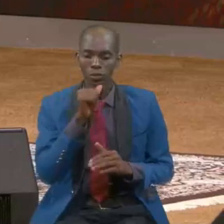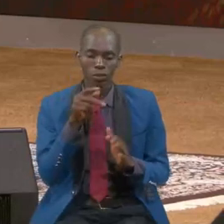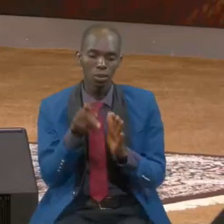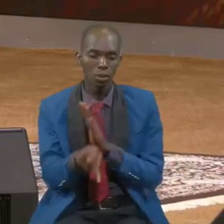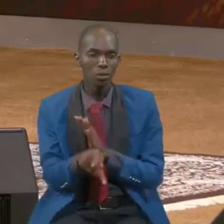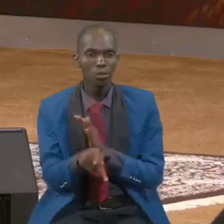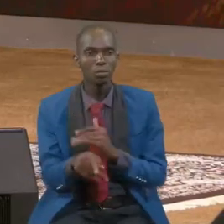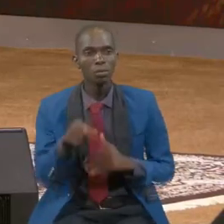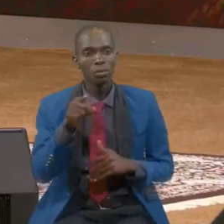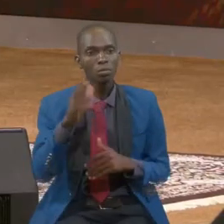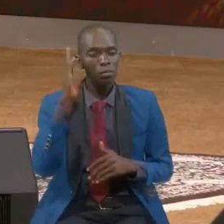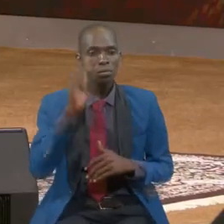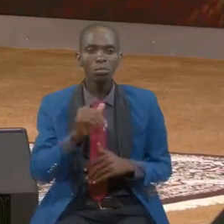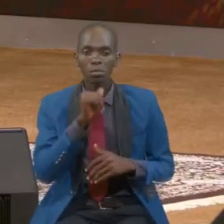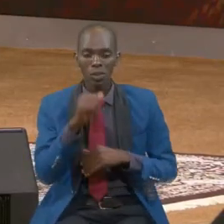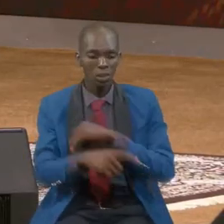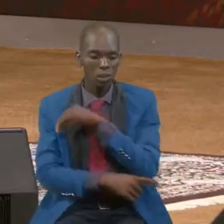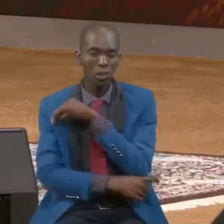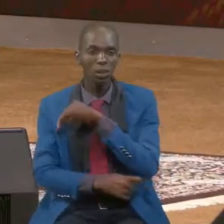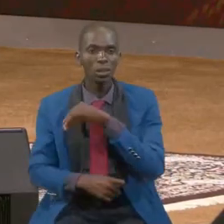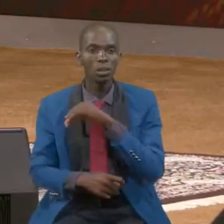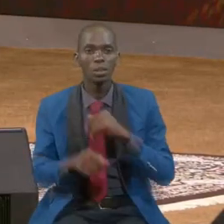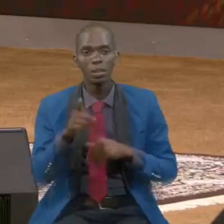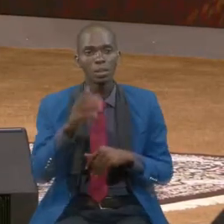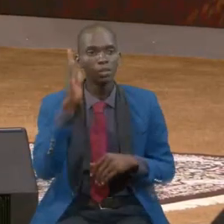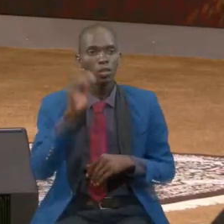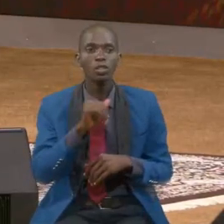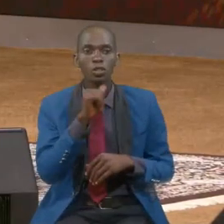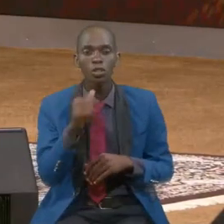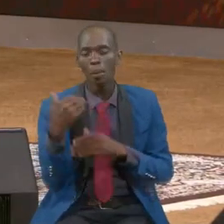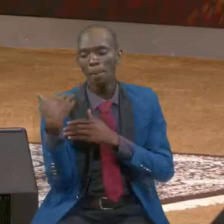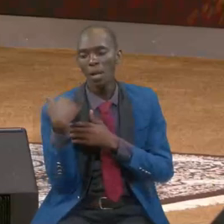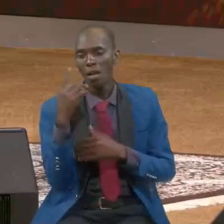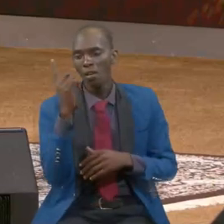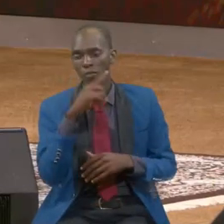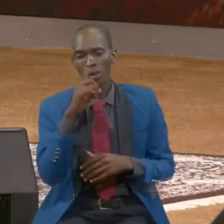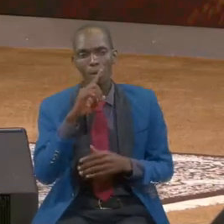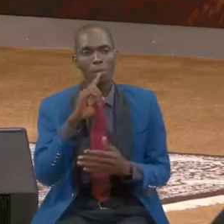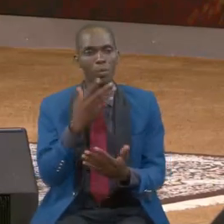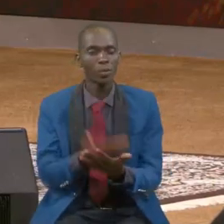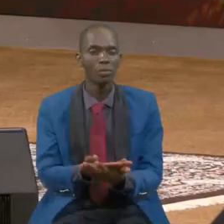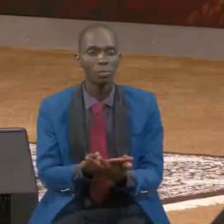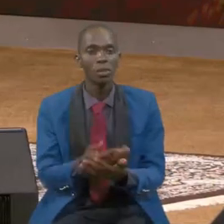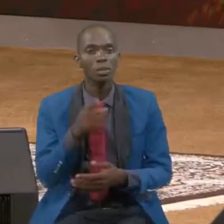tueras point tu ne dérobberas point tu ne convoitas